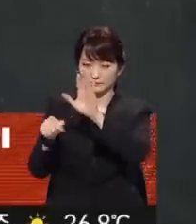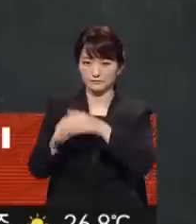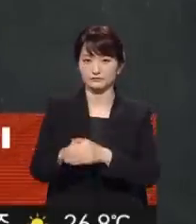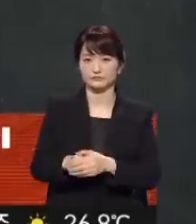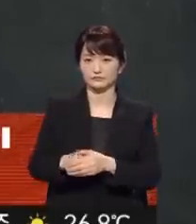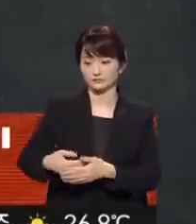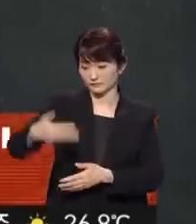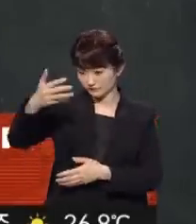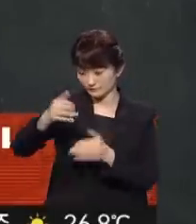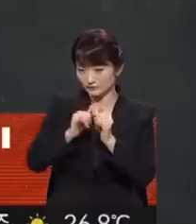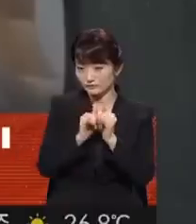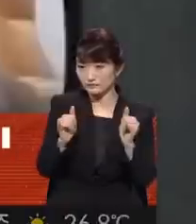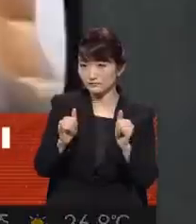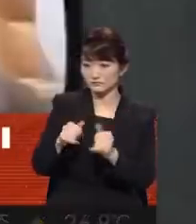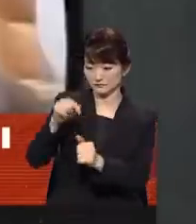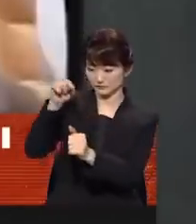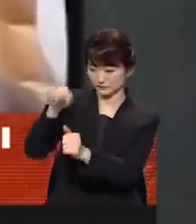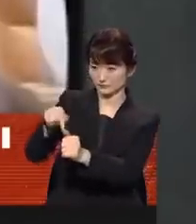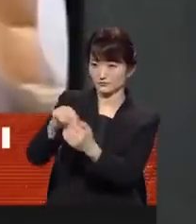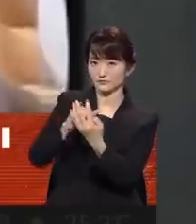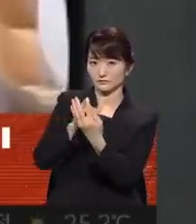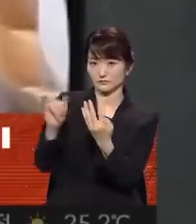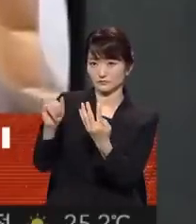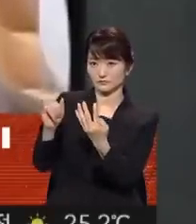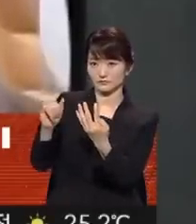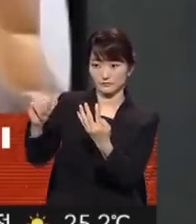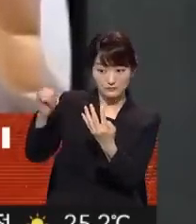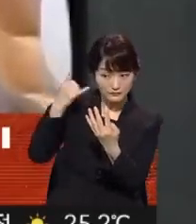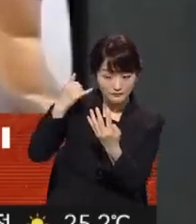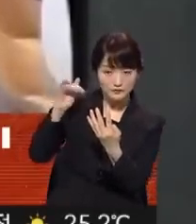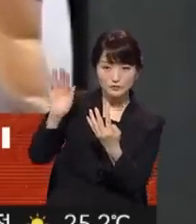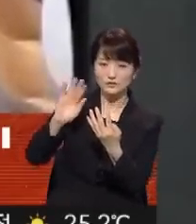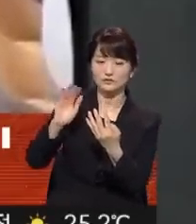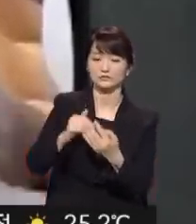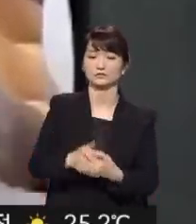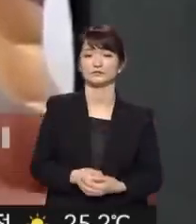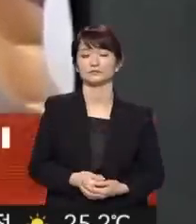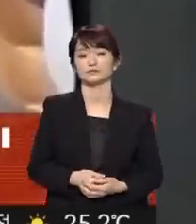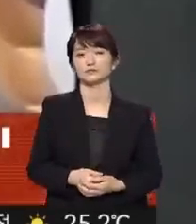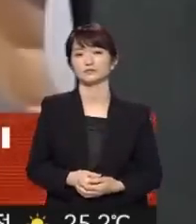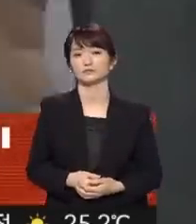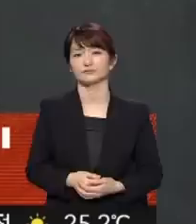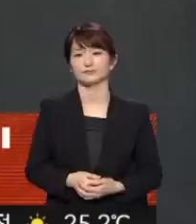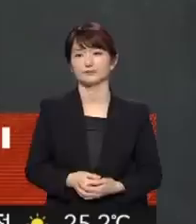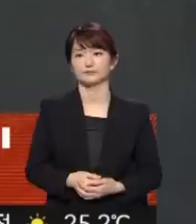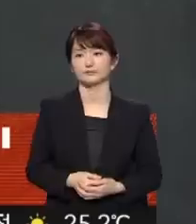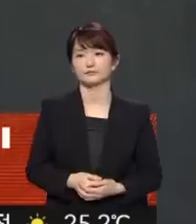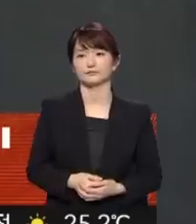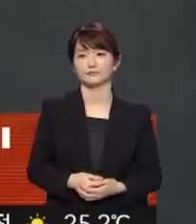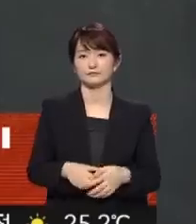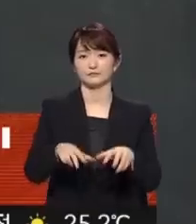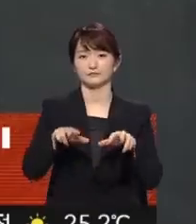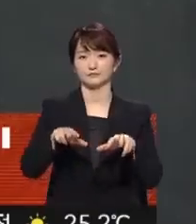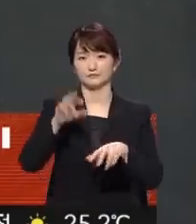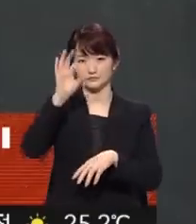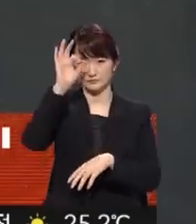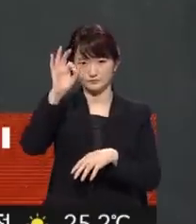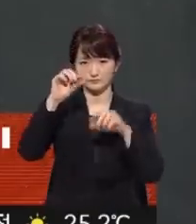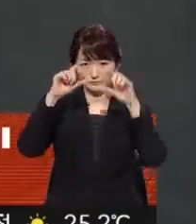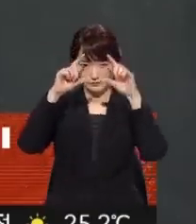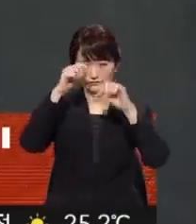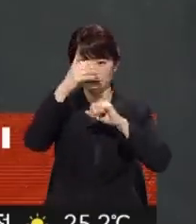사람 또는 그 속에서 지목된 가해자 4명으로부터 연락이 오진 않았다고 합니다. 자, 지금 보고 계시는 저